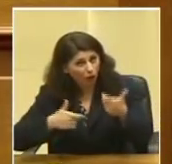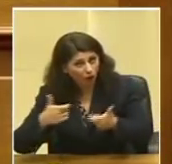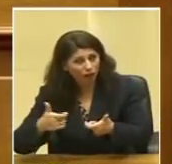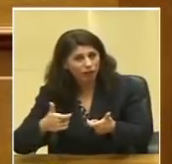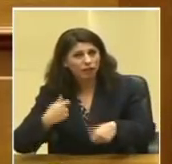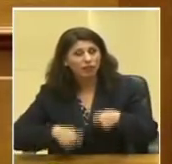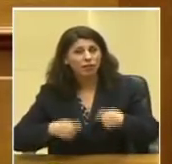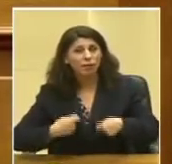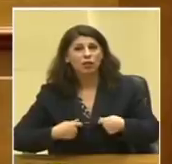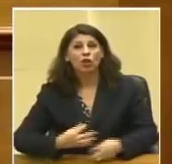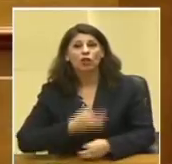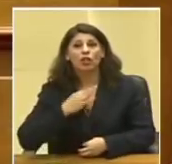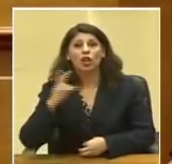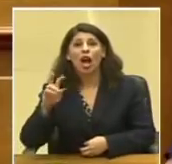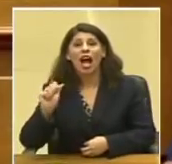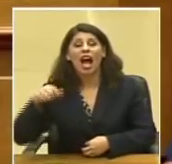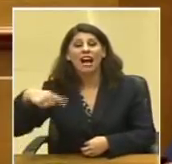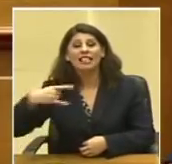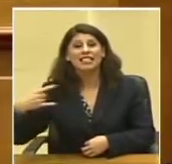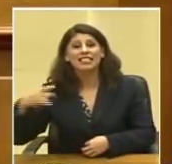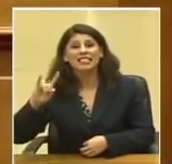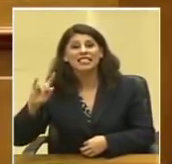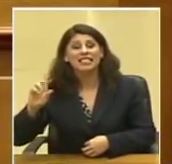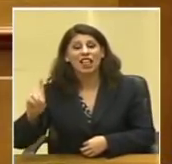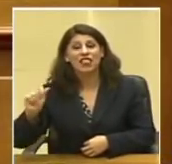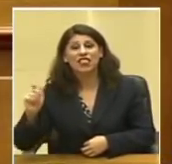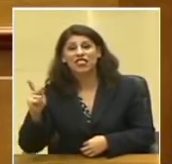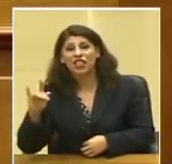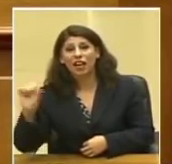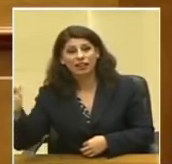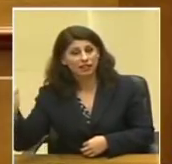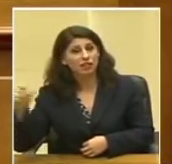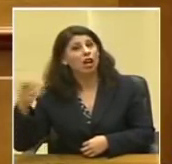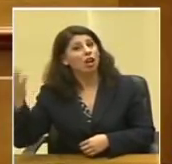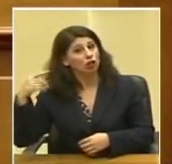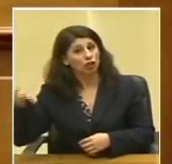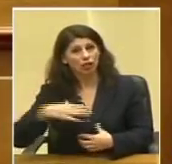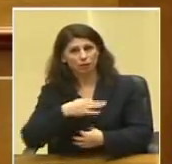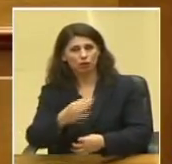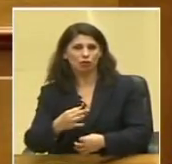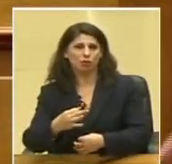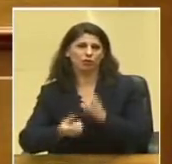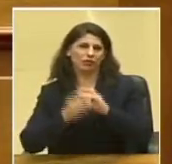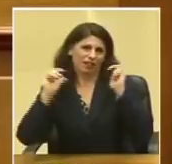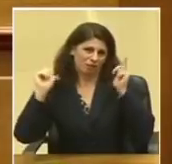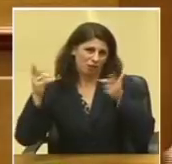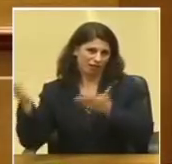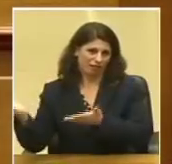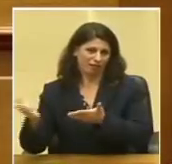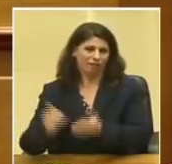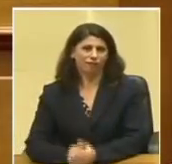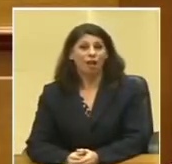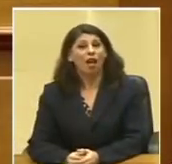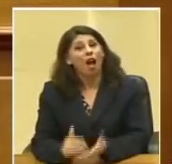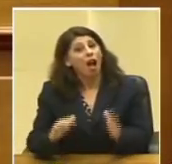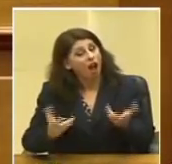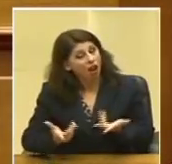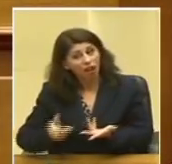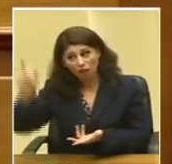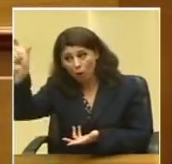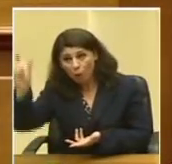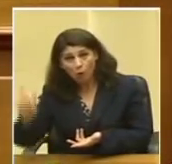οποίος εκπροσωπούσε σε εκείνη τη συνεδρίαση την αξιωματική αντιπολίτευση. Αλλά και εσείς ο ίδιος, κύριε Μητσοτάκη, με